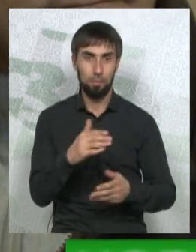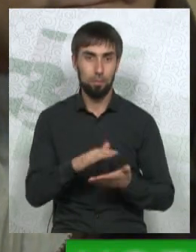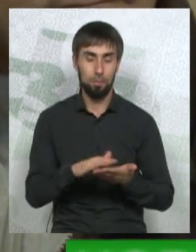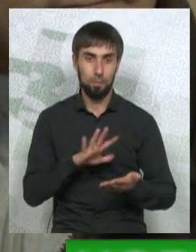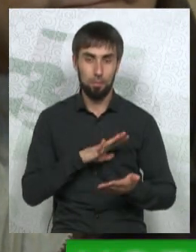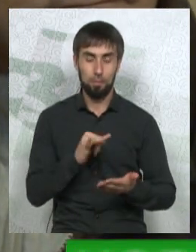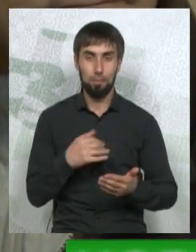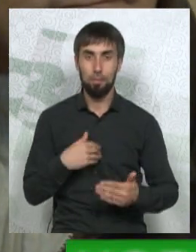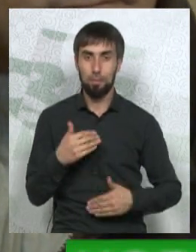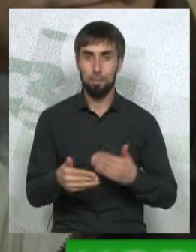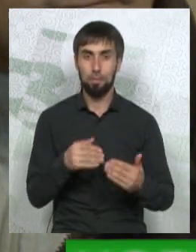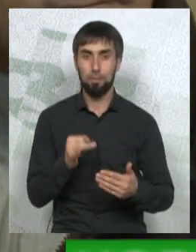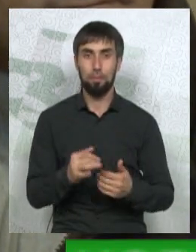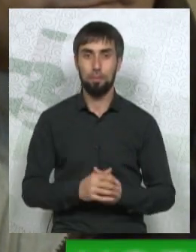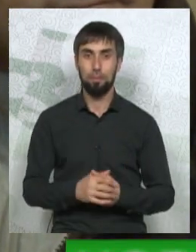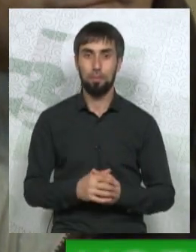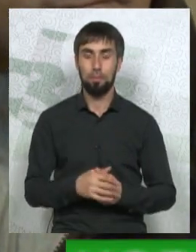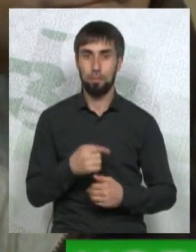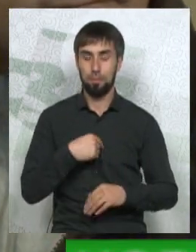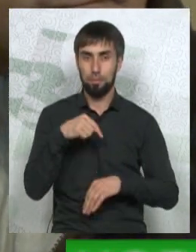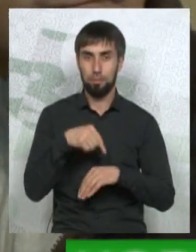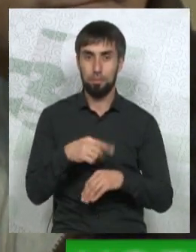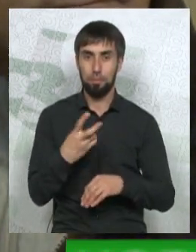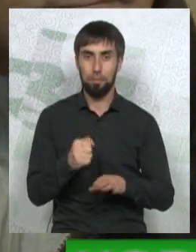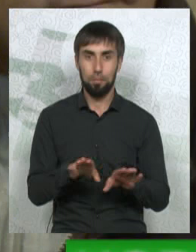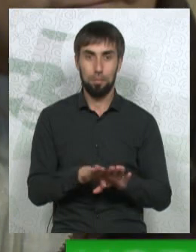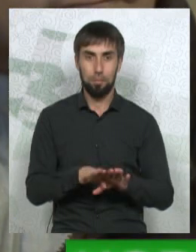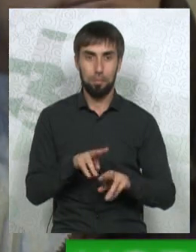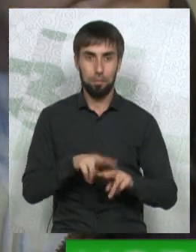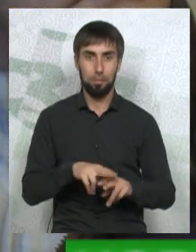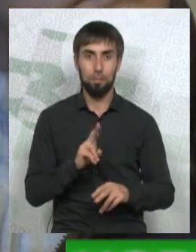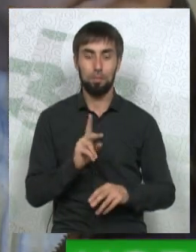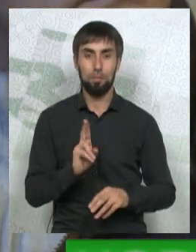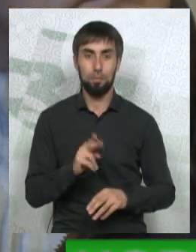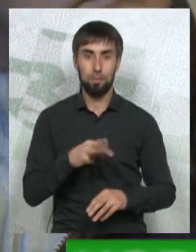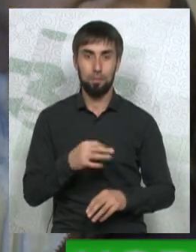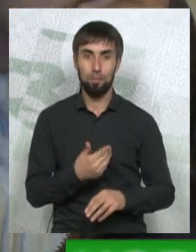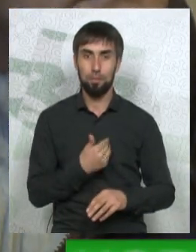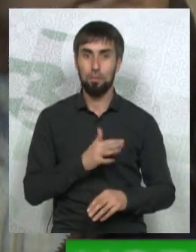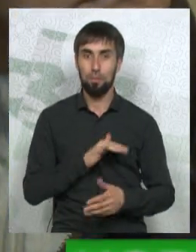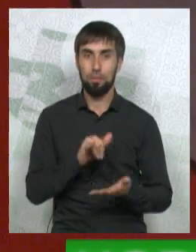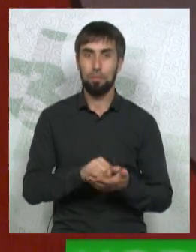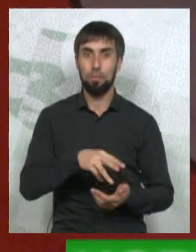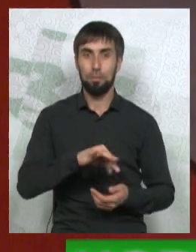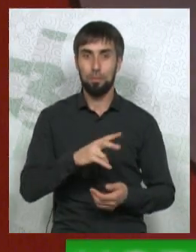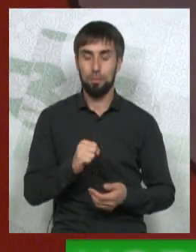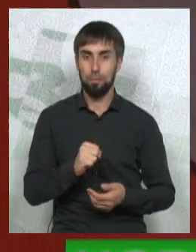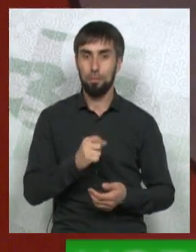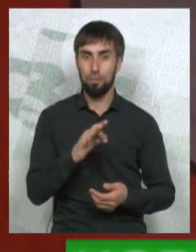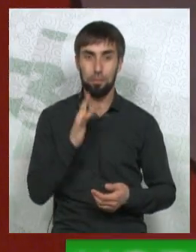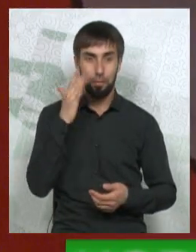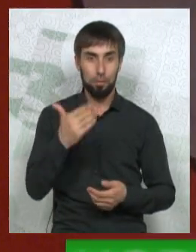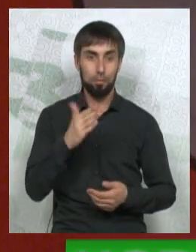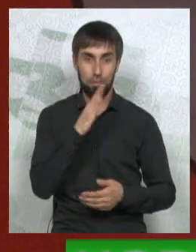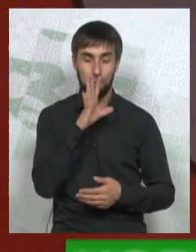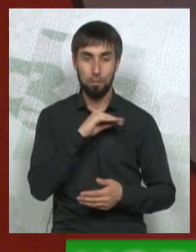мы выдвигались, и мы наткнулись на такую позицию, что кто-то хотел установить мину. Но замысел врага